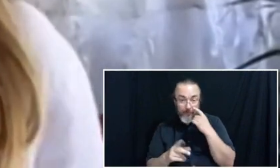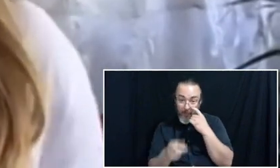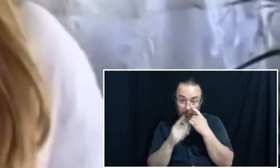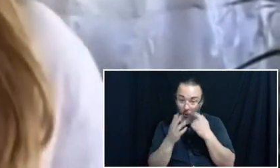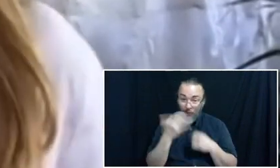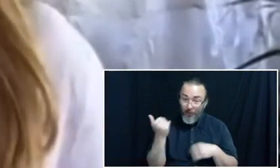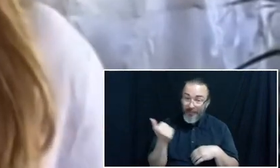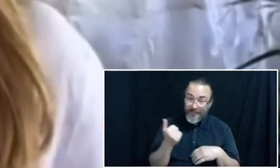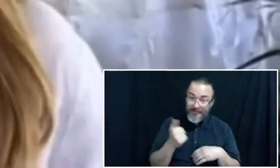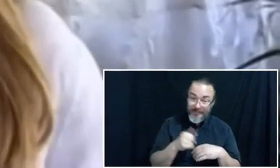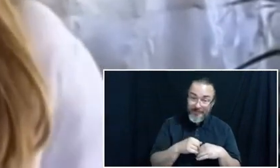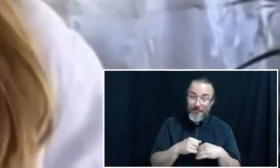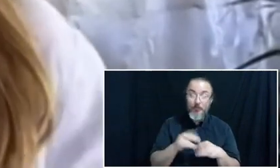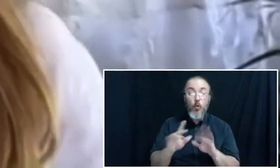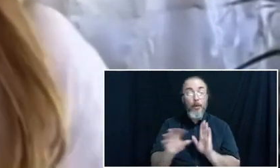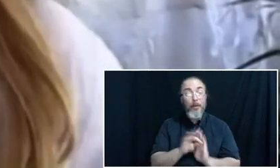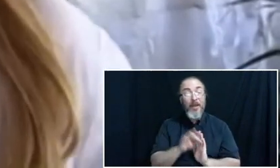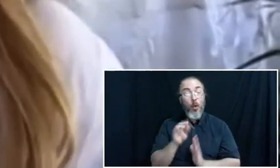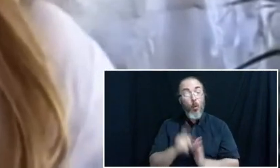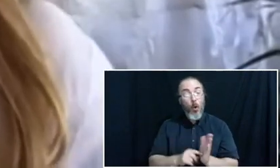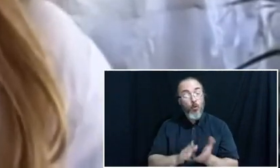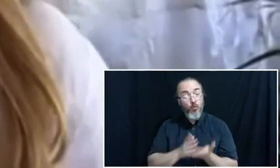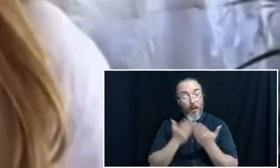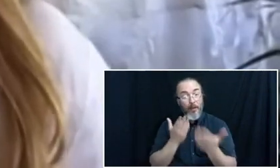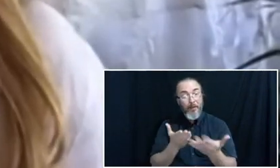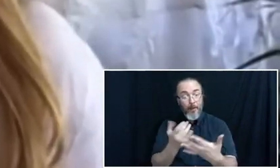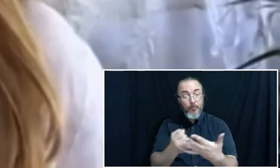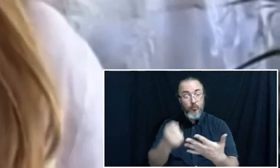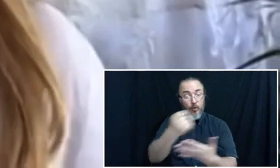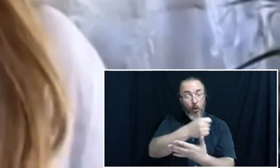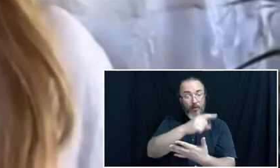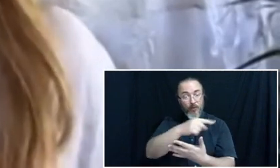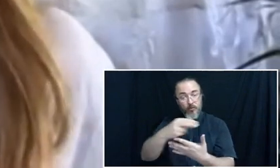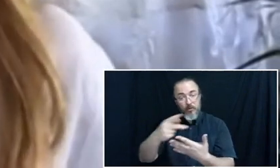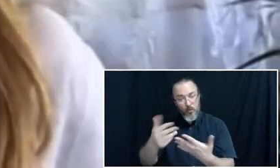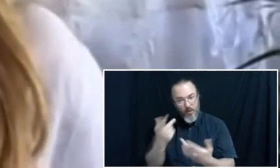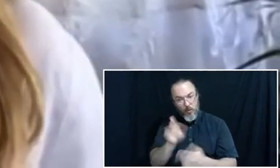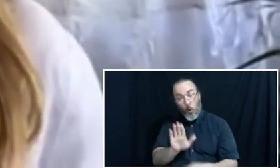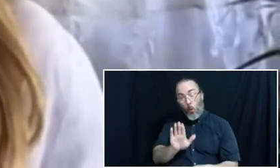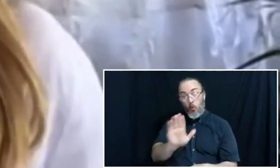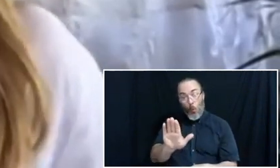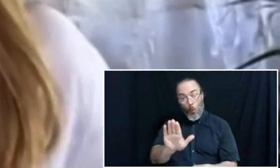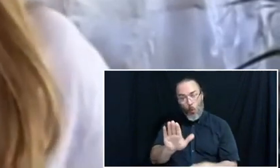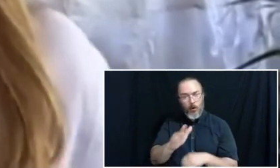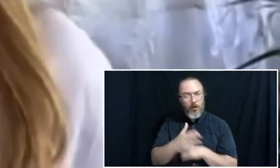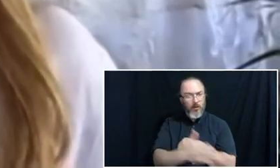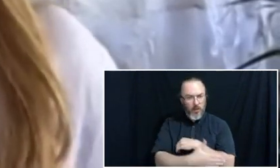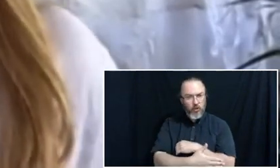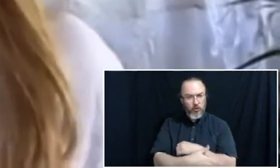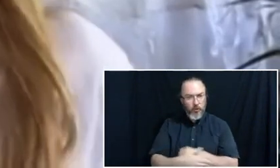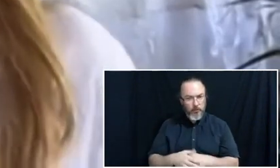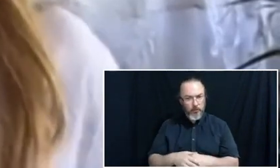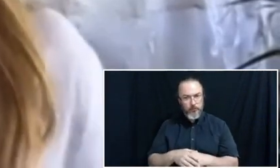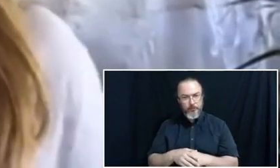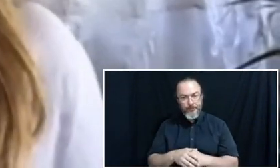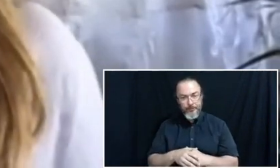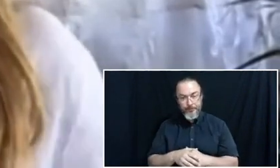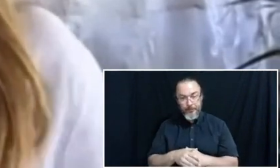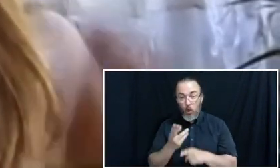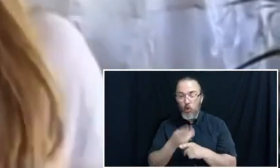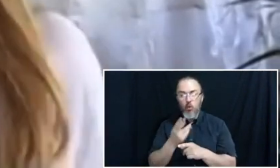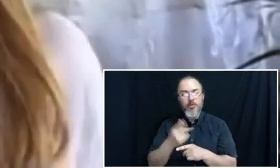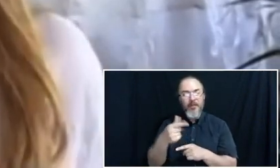Et n'oubliez pas d'indiquer quelle recommandation doit avoir la priorité absolue dans votre pays en participant au sondage du rapport